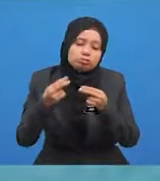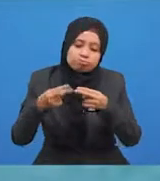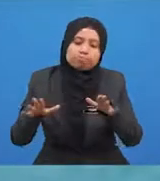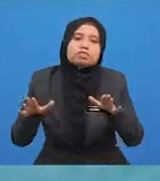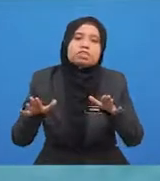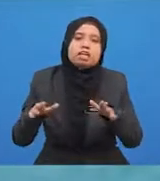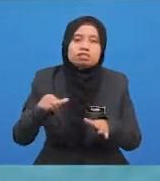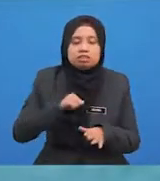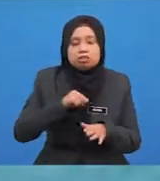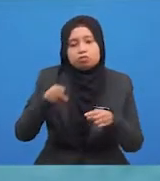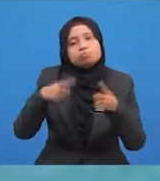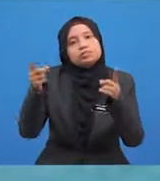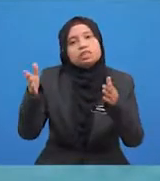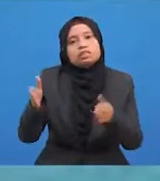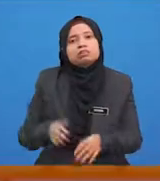menghilangkan diri.